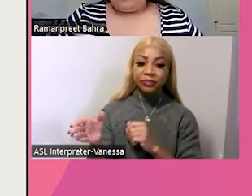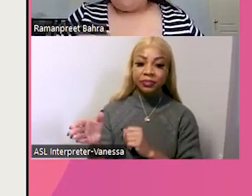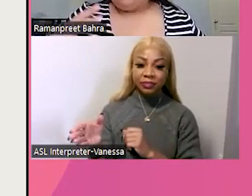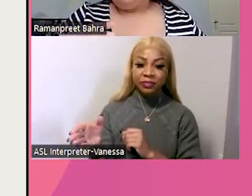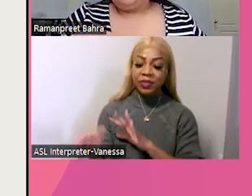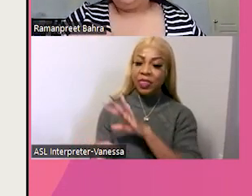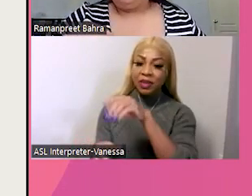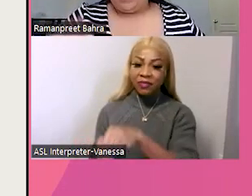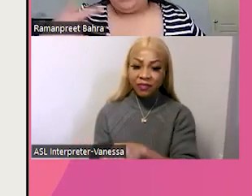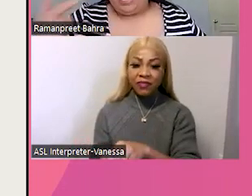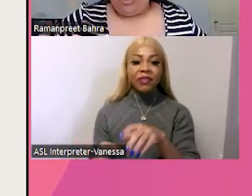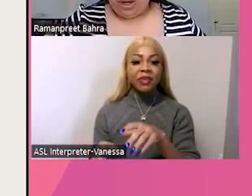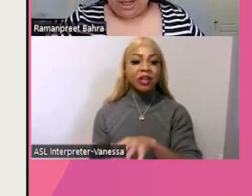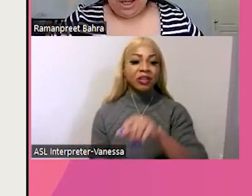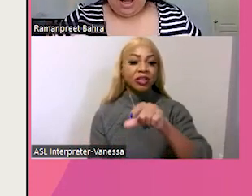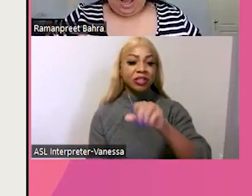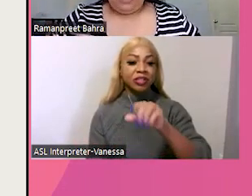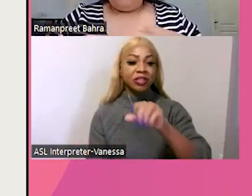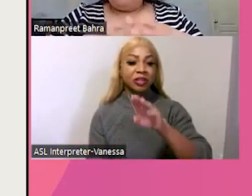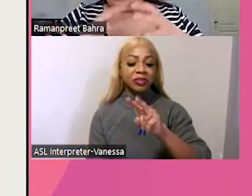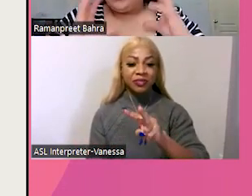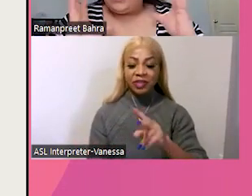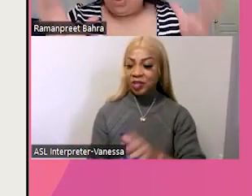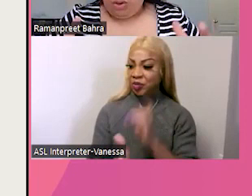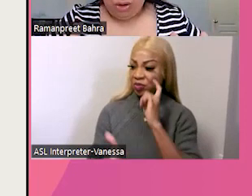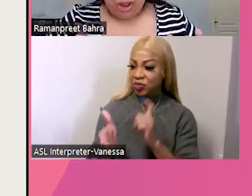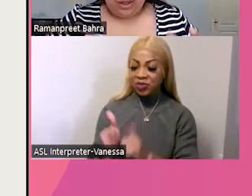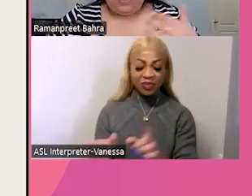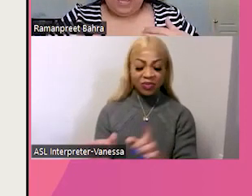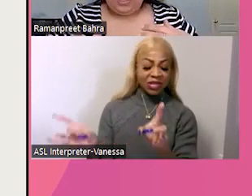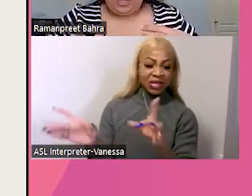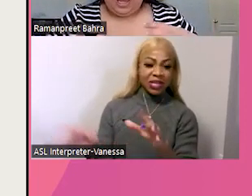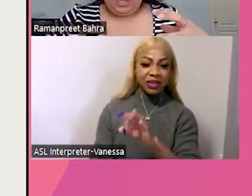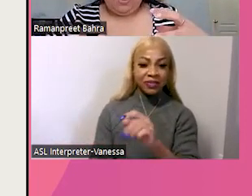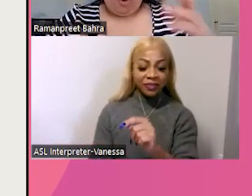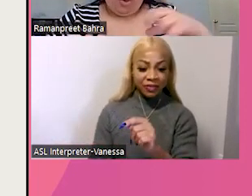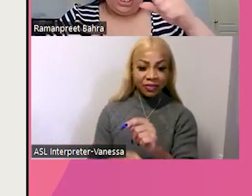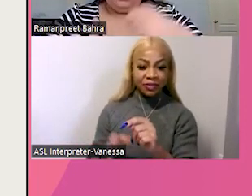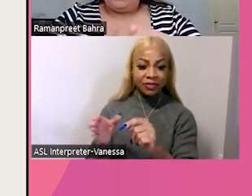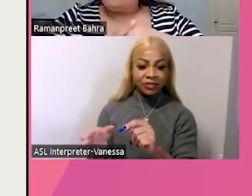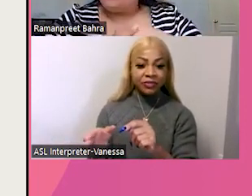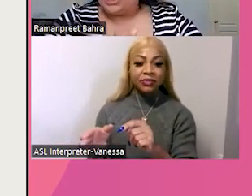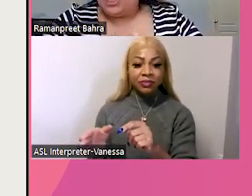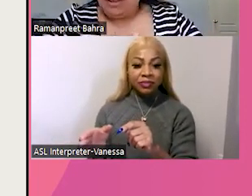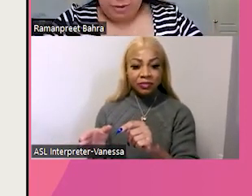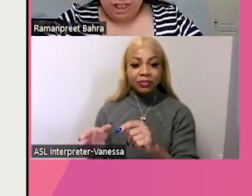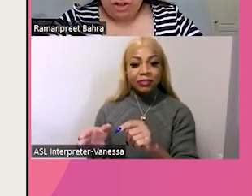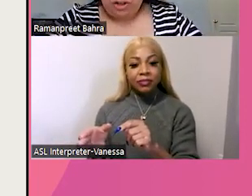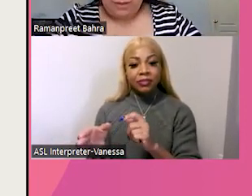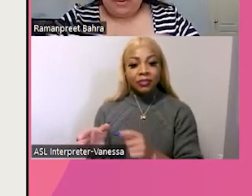Et donc la taille a tellement d'importance dans la violence fondée sur le